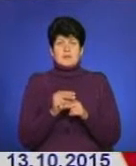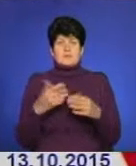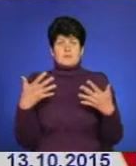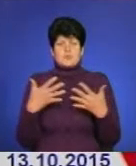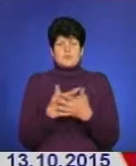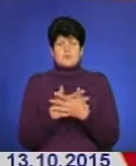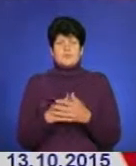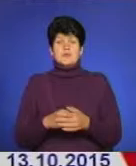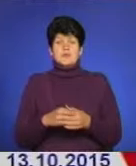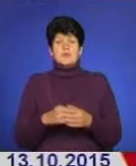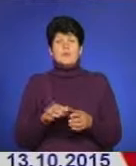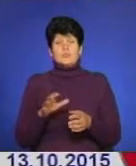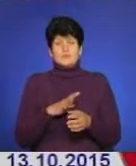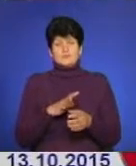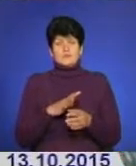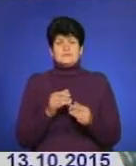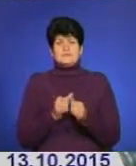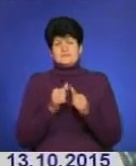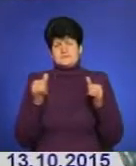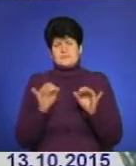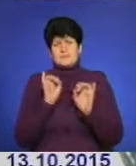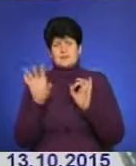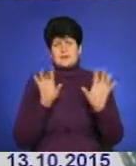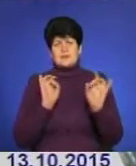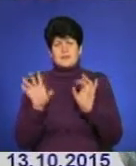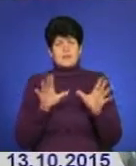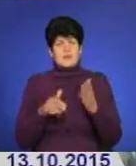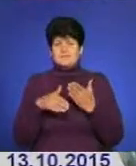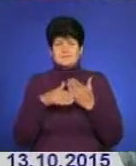каже Ігор Господарський. Хоча вони широко рекламовані, імунітету не допоможуть.